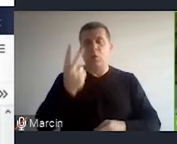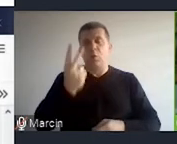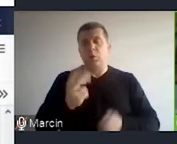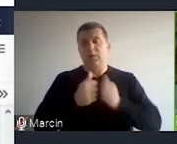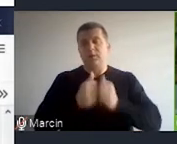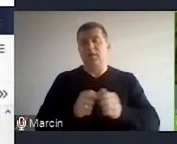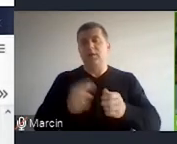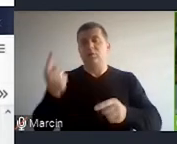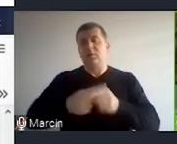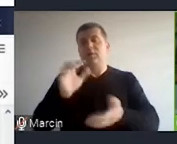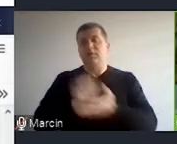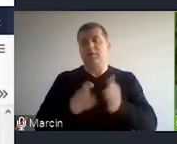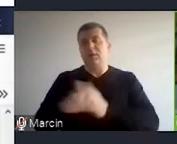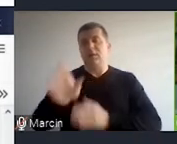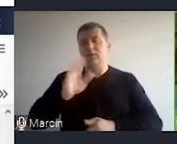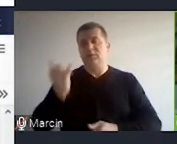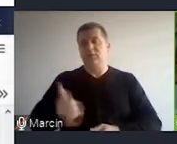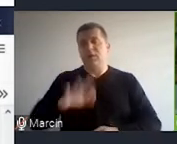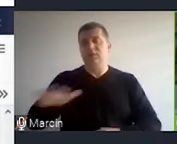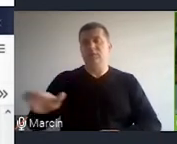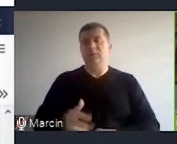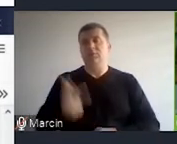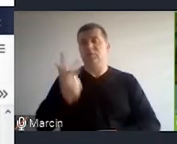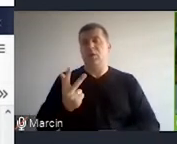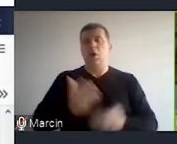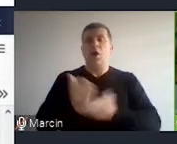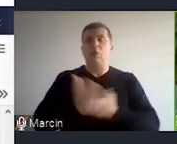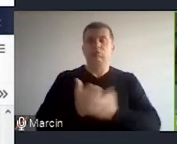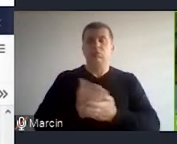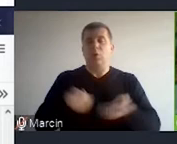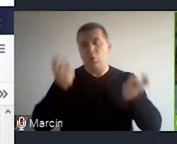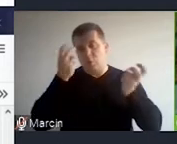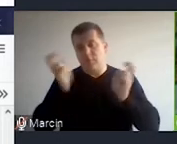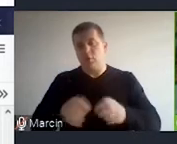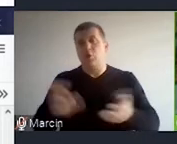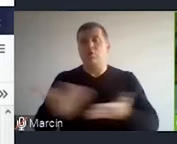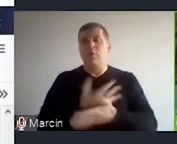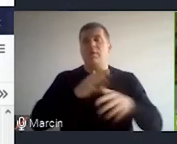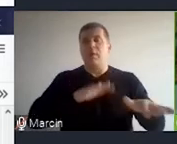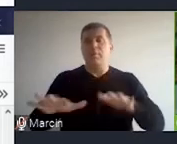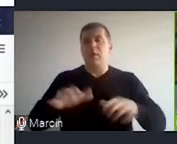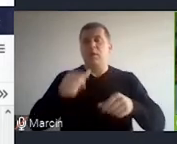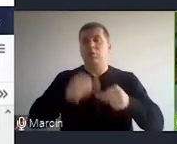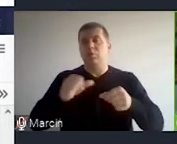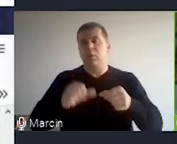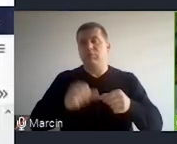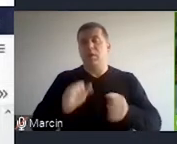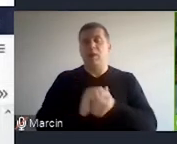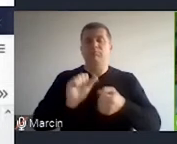dodatkowe dla dzieci. Trzecie, obsługa czy utworzenie nowych miejsc w żłobku czy